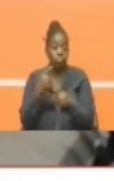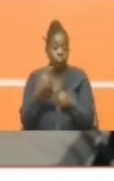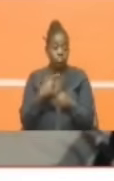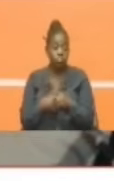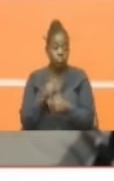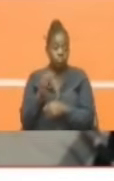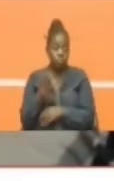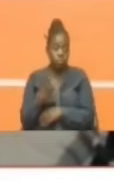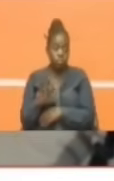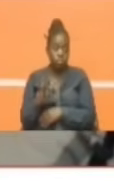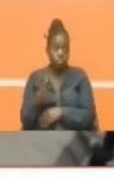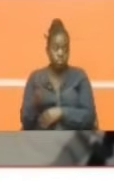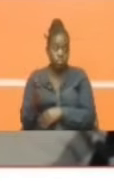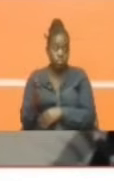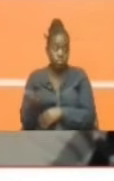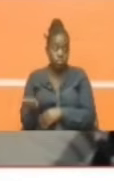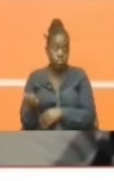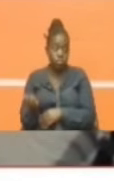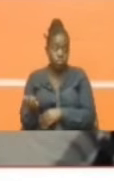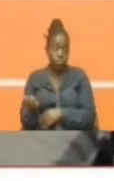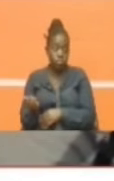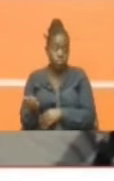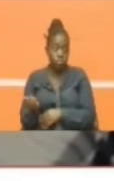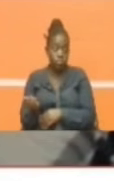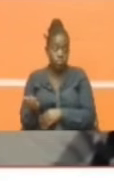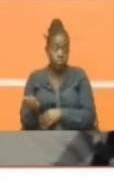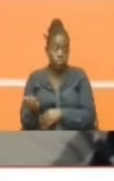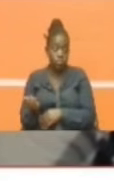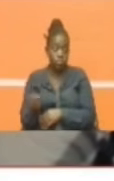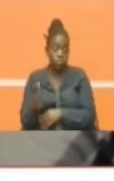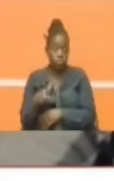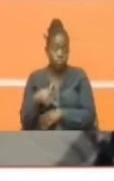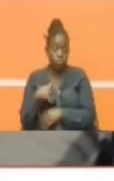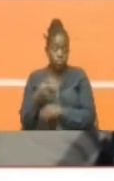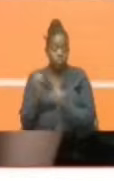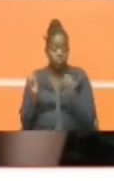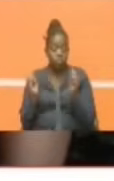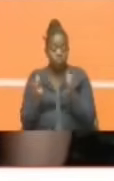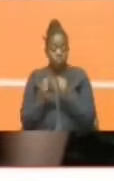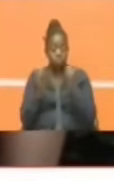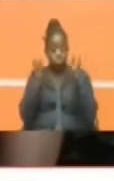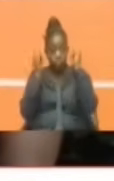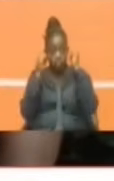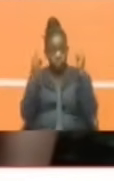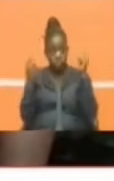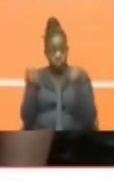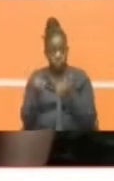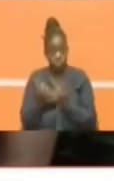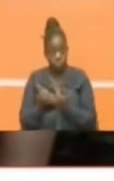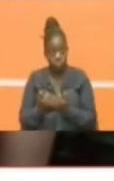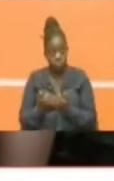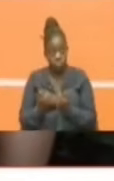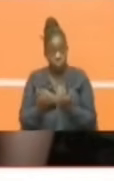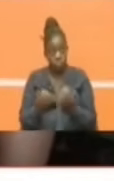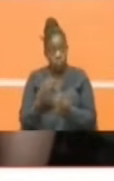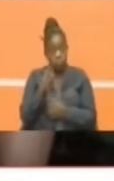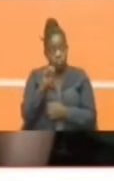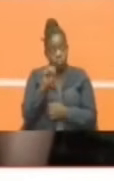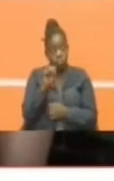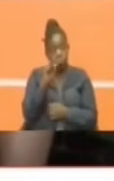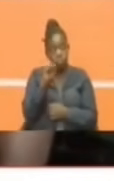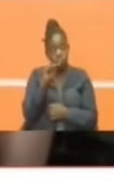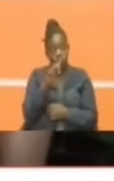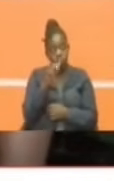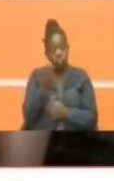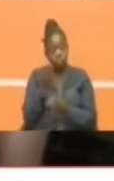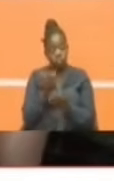Headache. mchala we mwana moho Monica ngaya mujanja